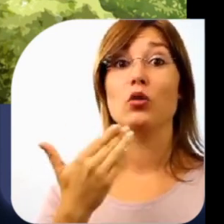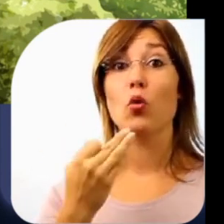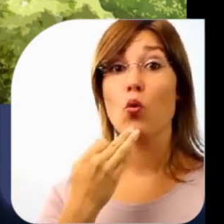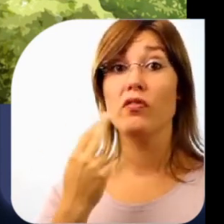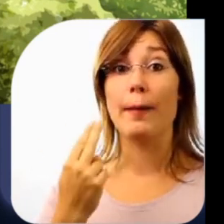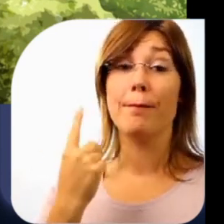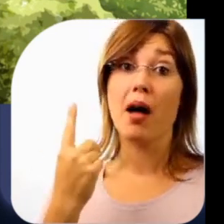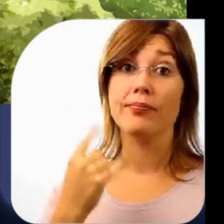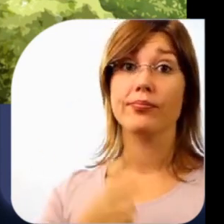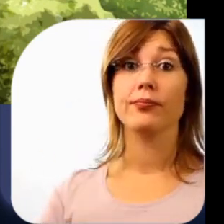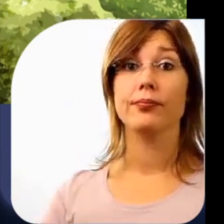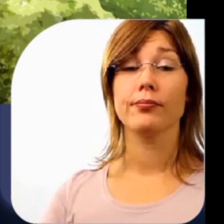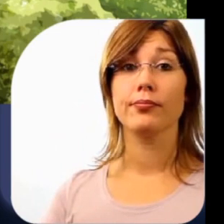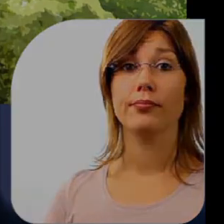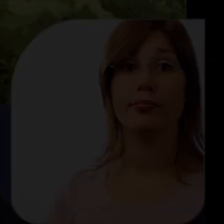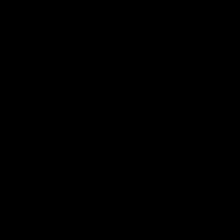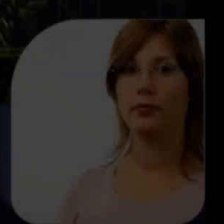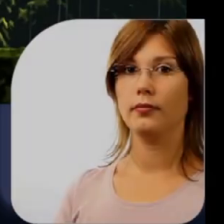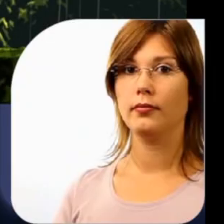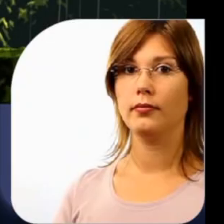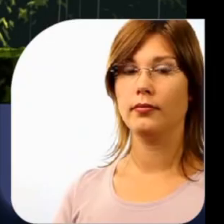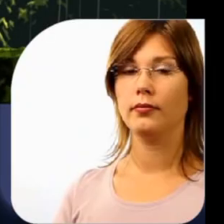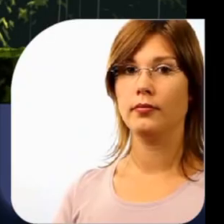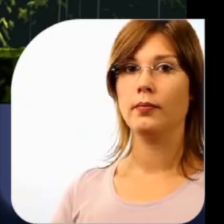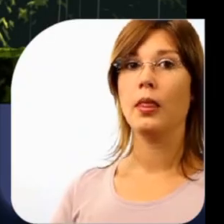les trouva pas.